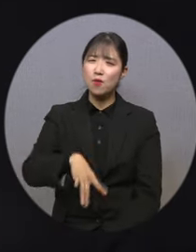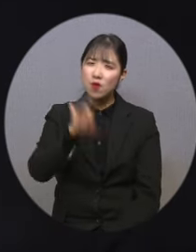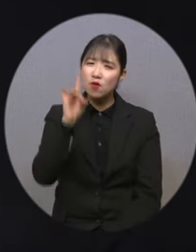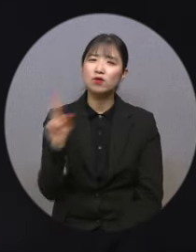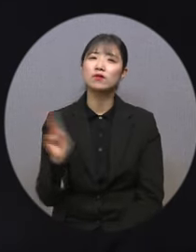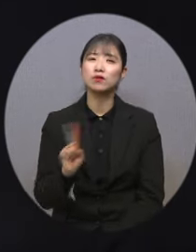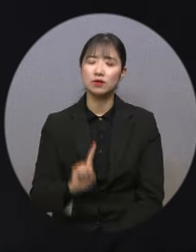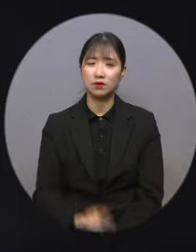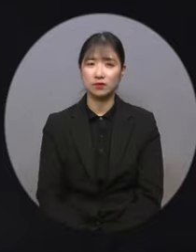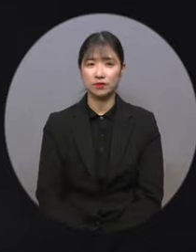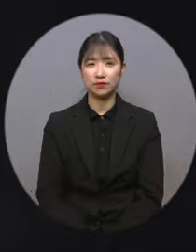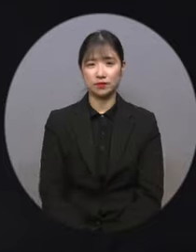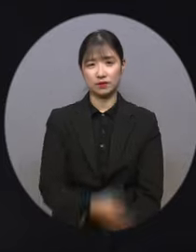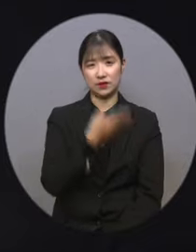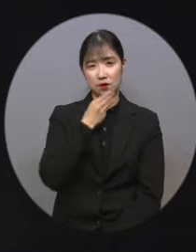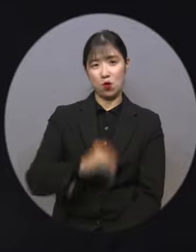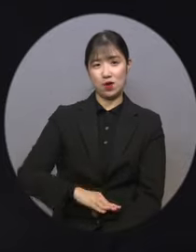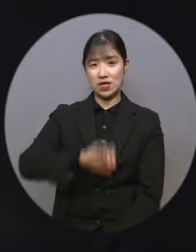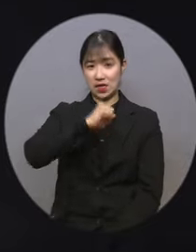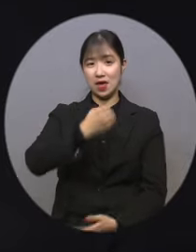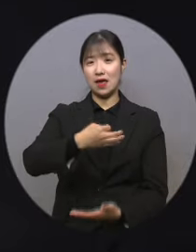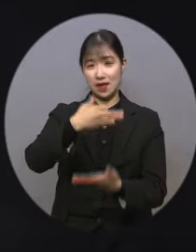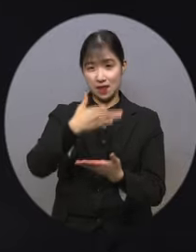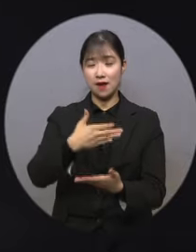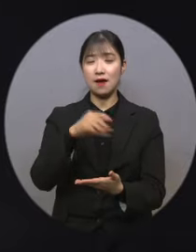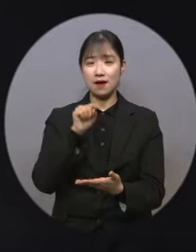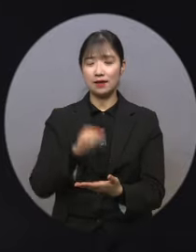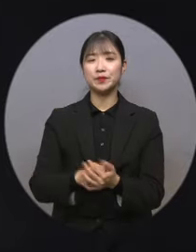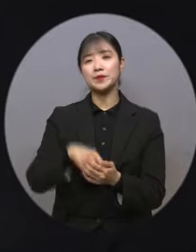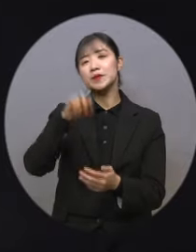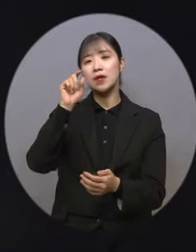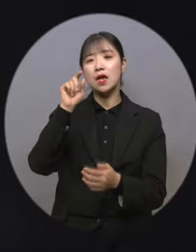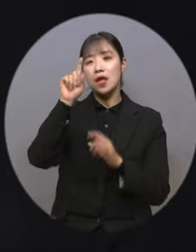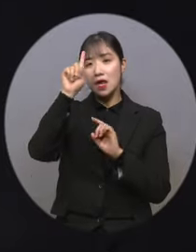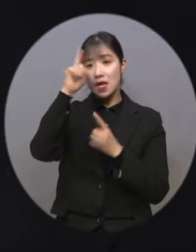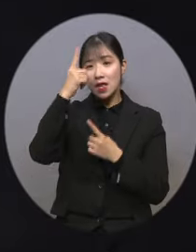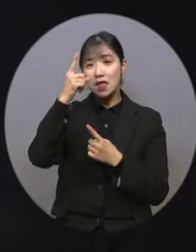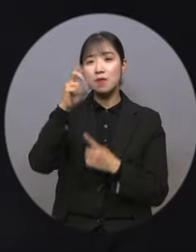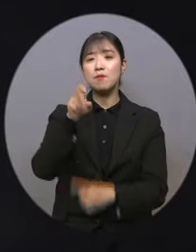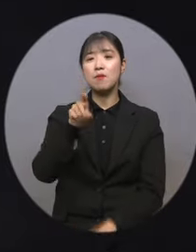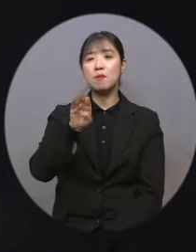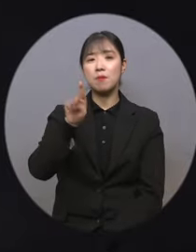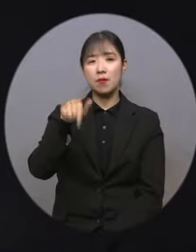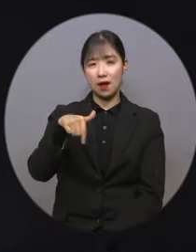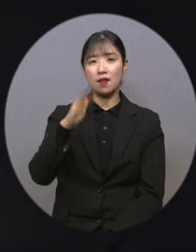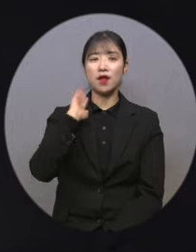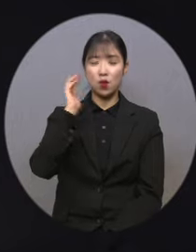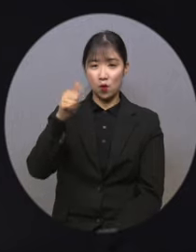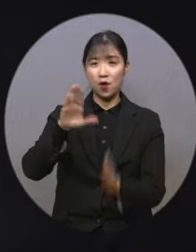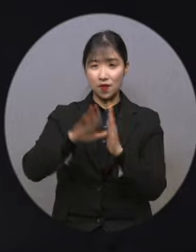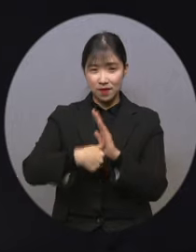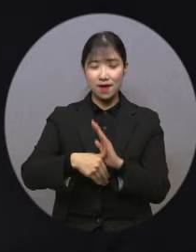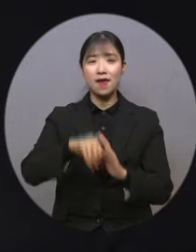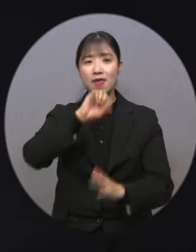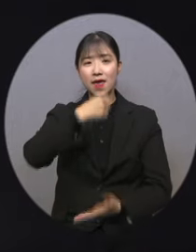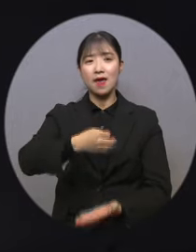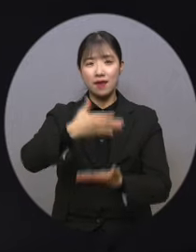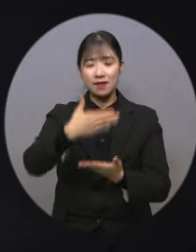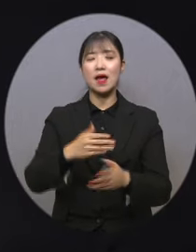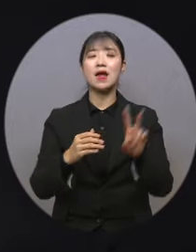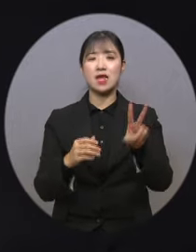것인지 그가 복지 살 히 이명박 대통령 있을 때 국가일 산이야기 100 좋습니다